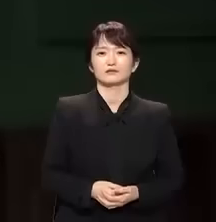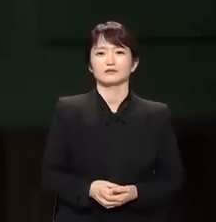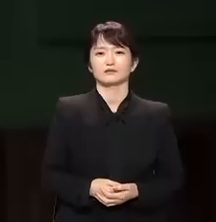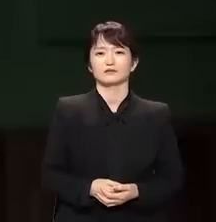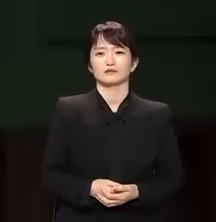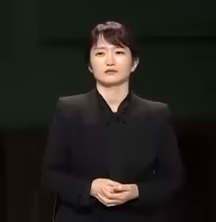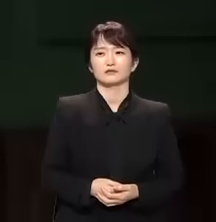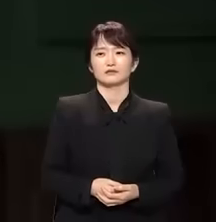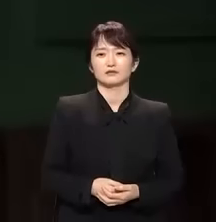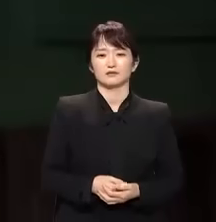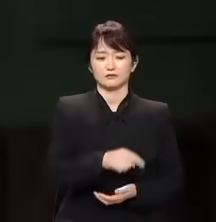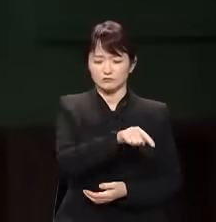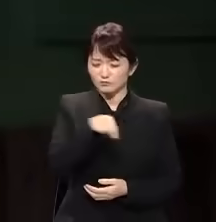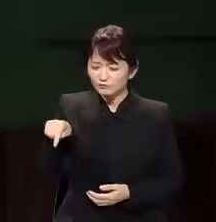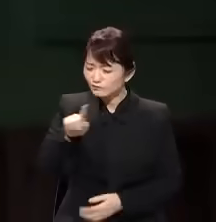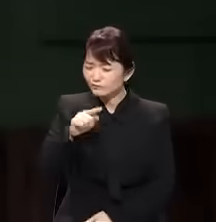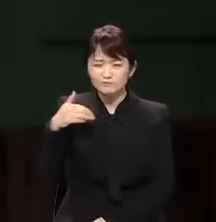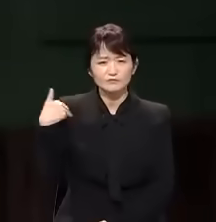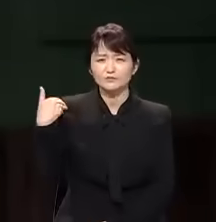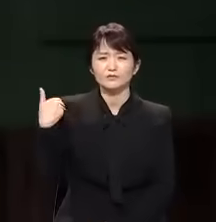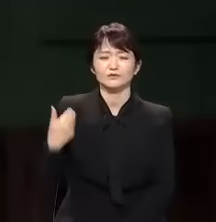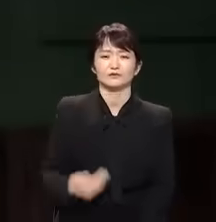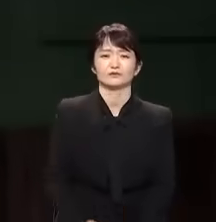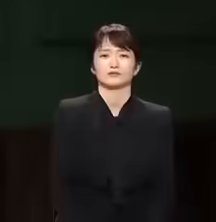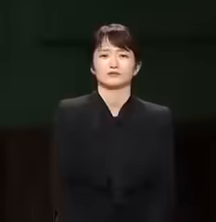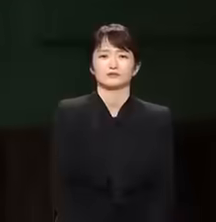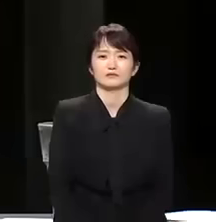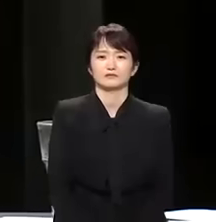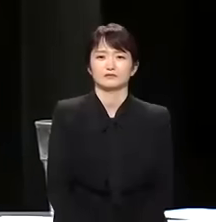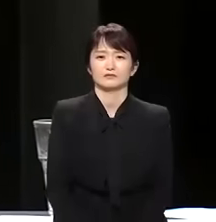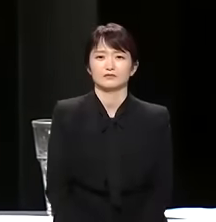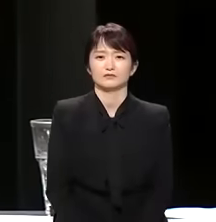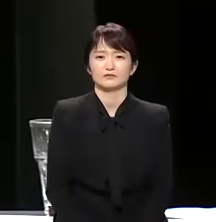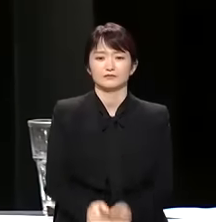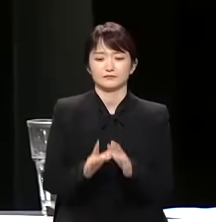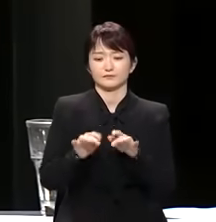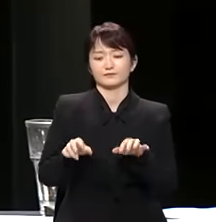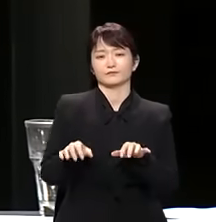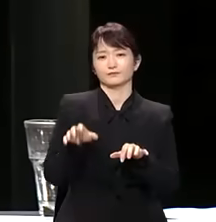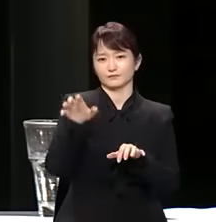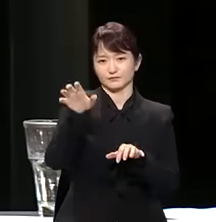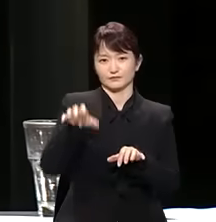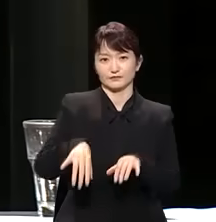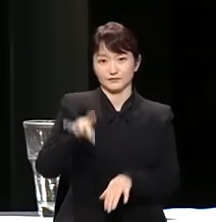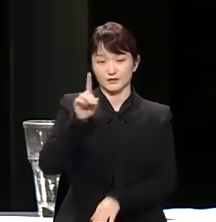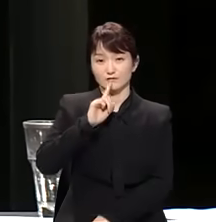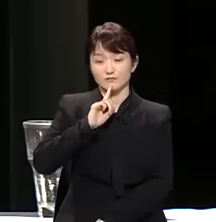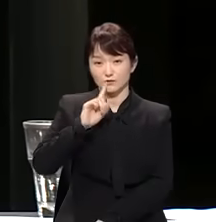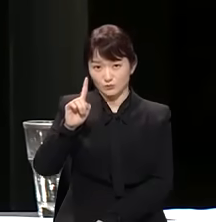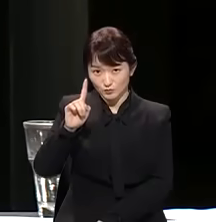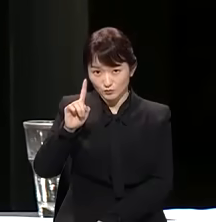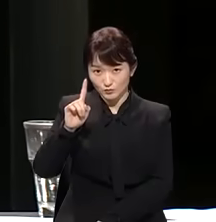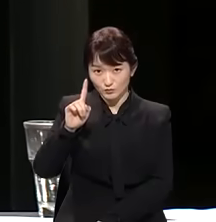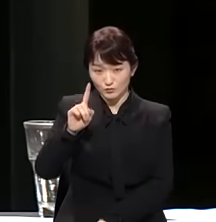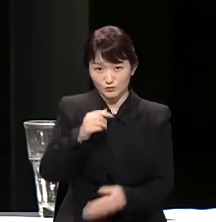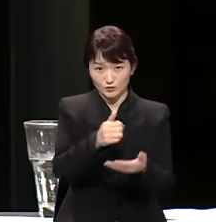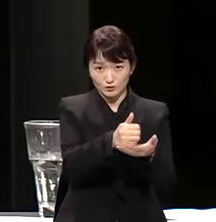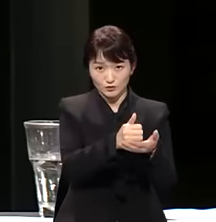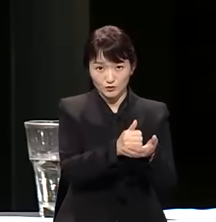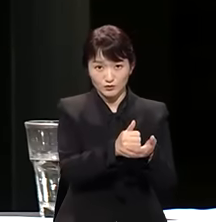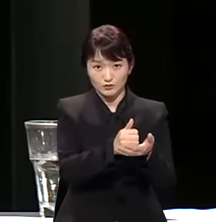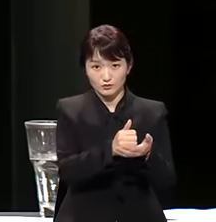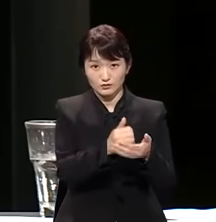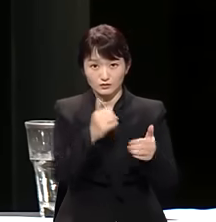전 양측 다 잘 모르겠습니다 하셨습니다 예 저희가 이제이 커뮤니티에 맨처음 고발글을 올린 그 손님과도 접촉을